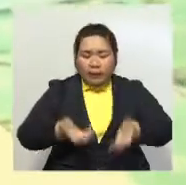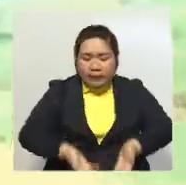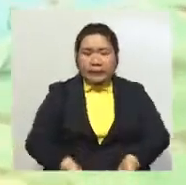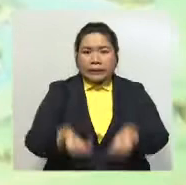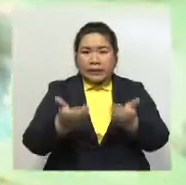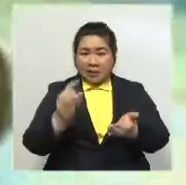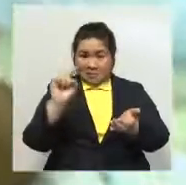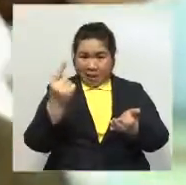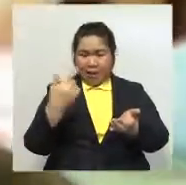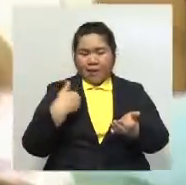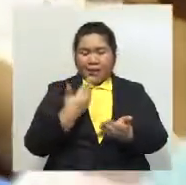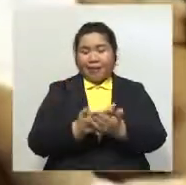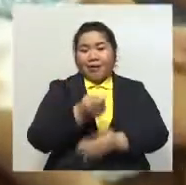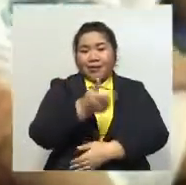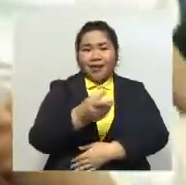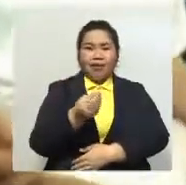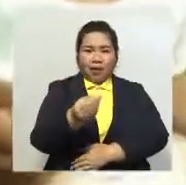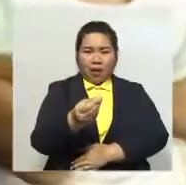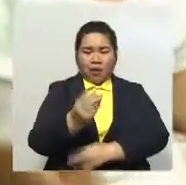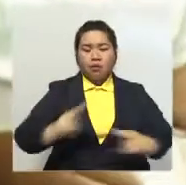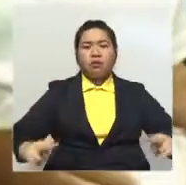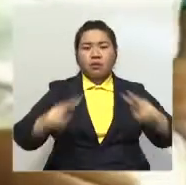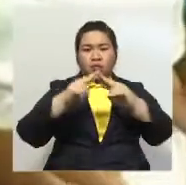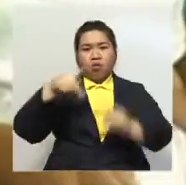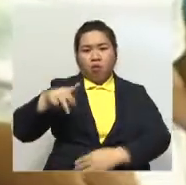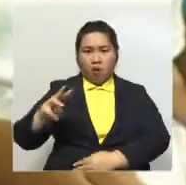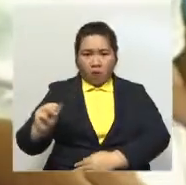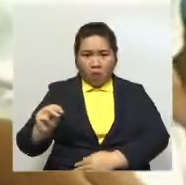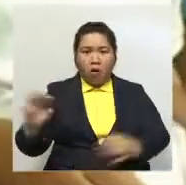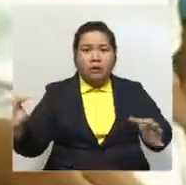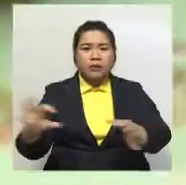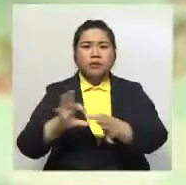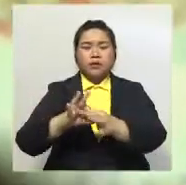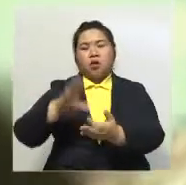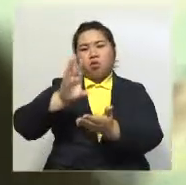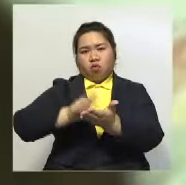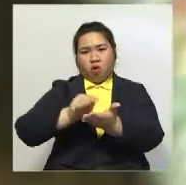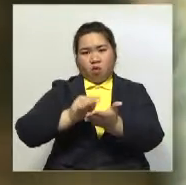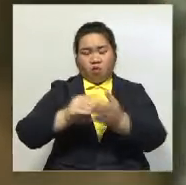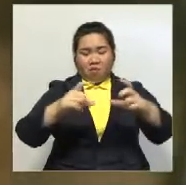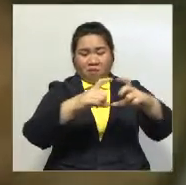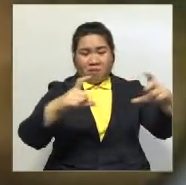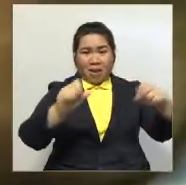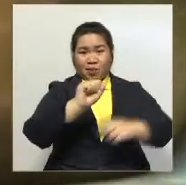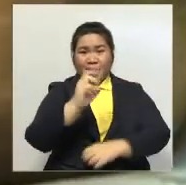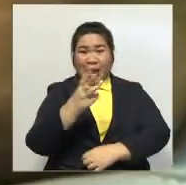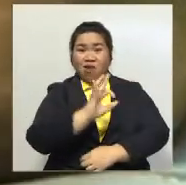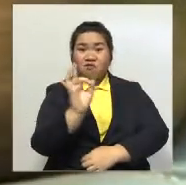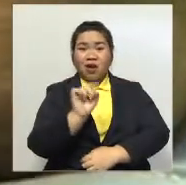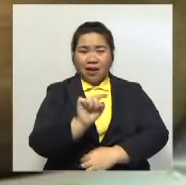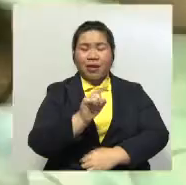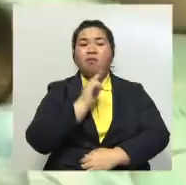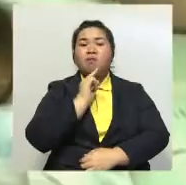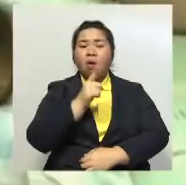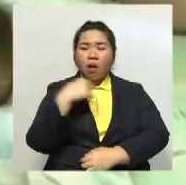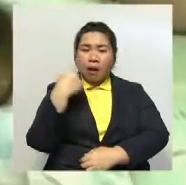กเกิดหลังจากที่กระทรวงการพัฒนาสังคมและความมั่นคงของมนุษย์เชื่อมโยงข้อมูลผู้มีสิทธิ์รับบัตรสวัสดิการแห่งรัฐพบว่า